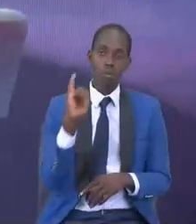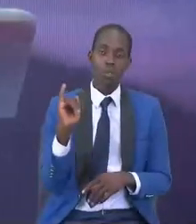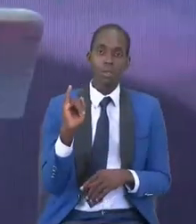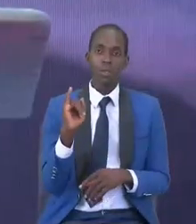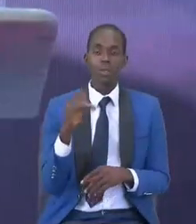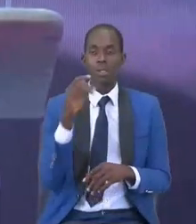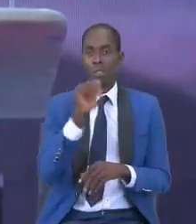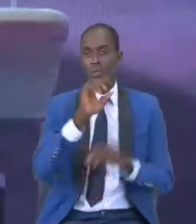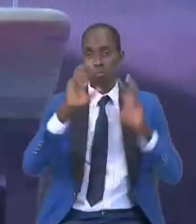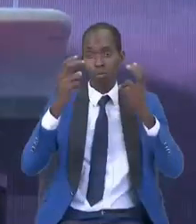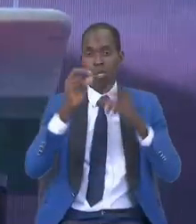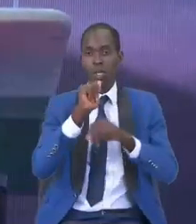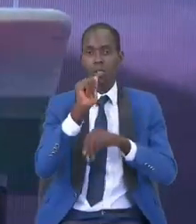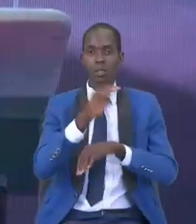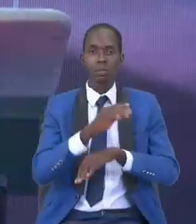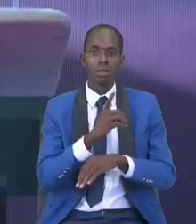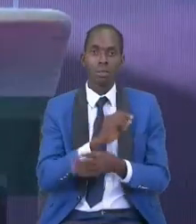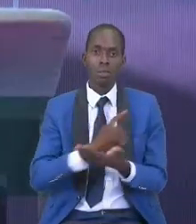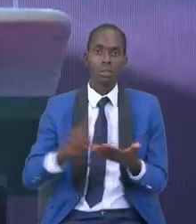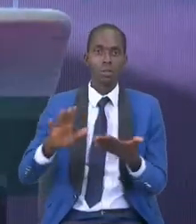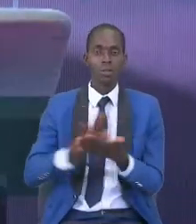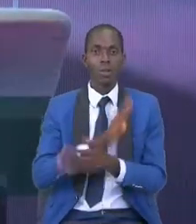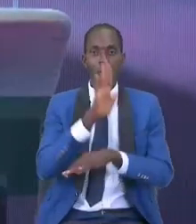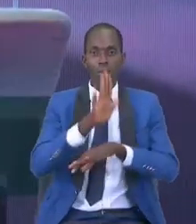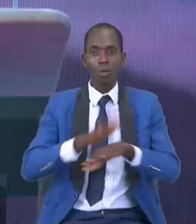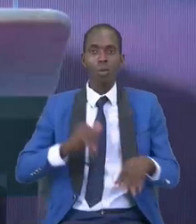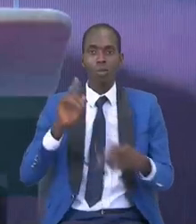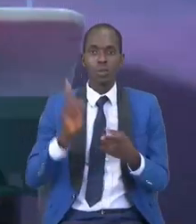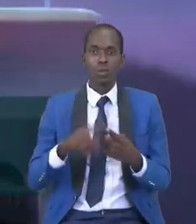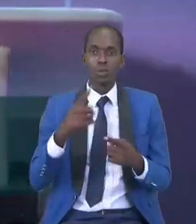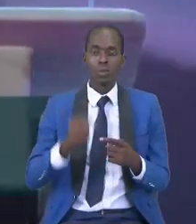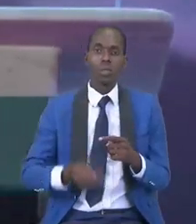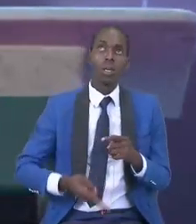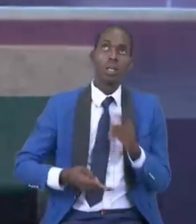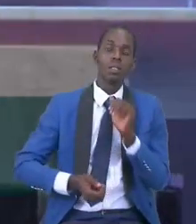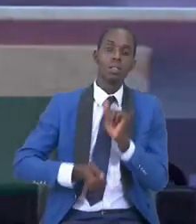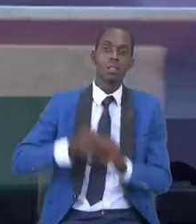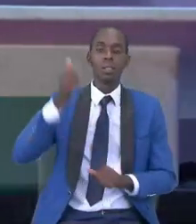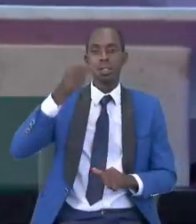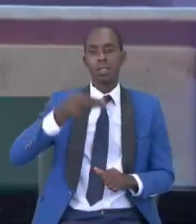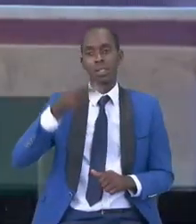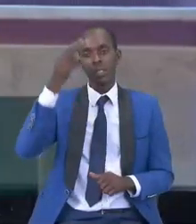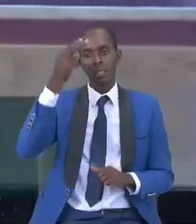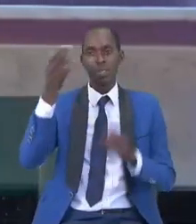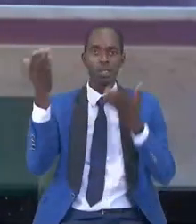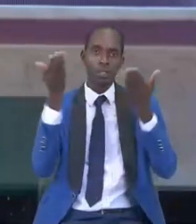appel divin au plus grand, à un plus grand service. Un appel divin